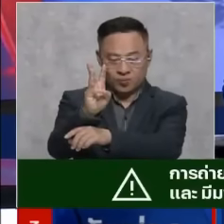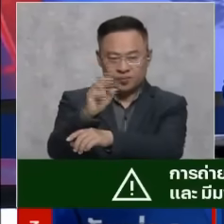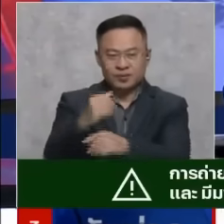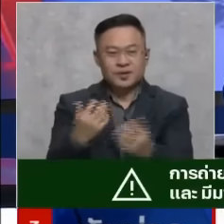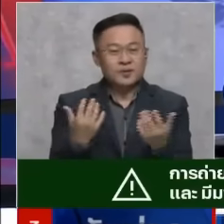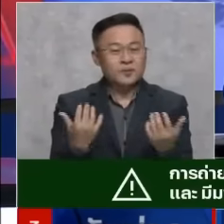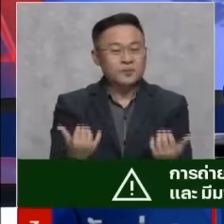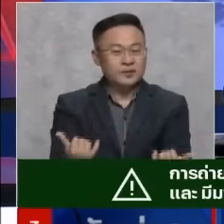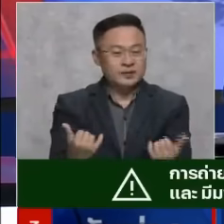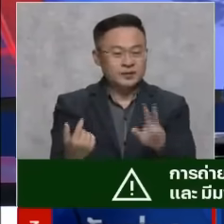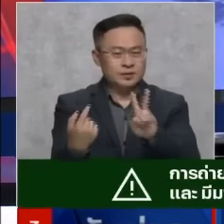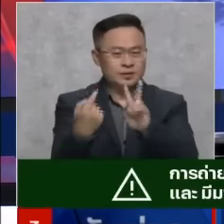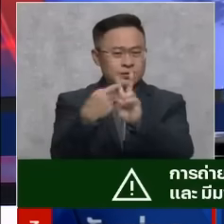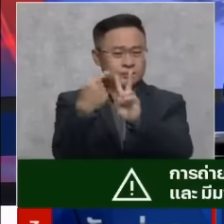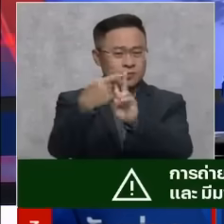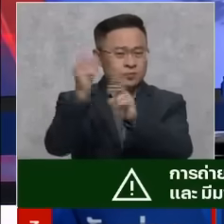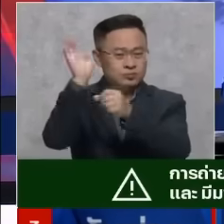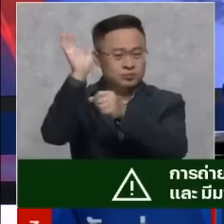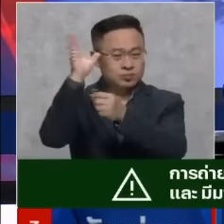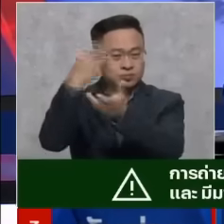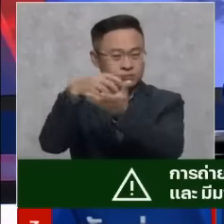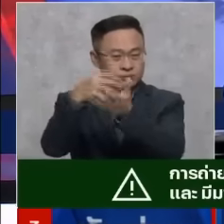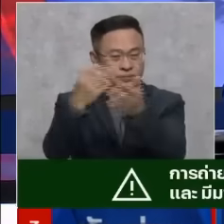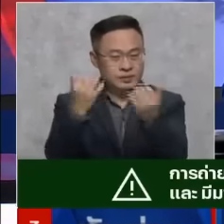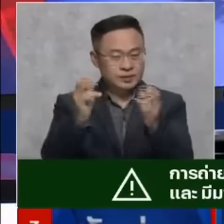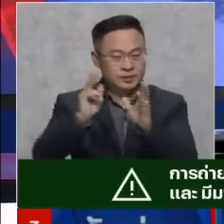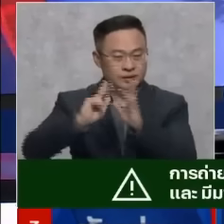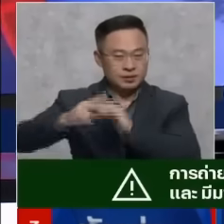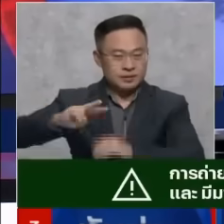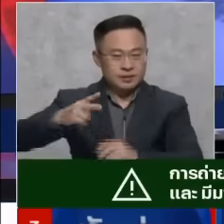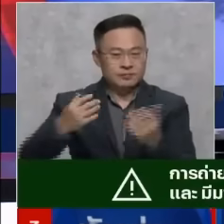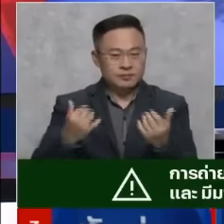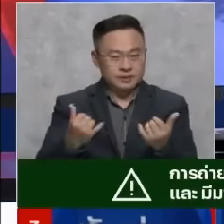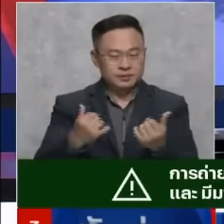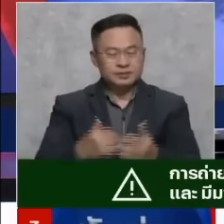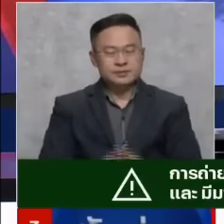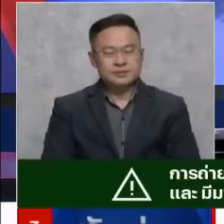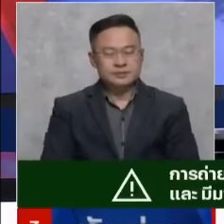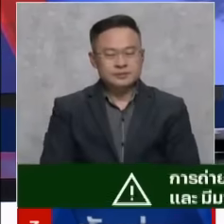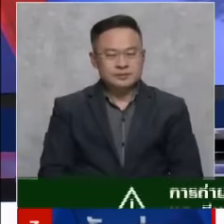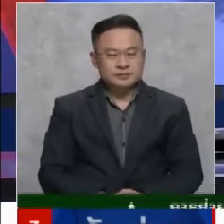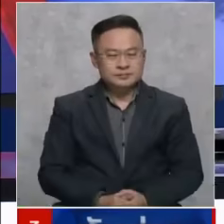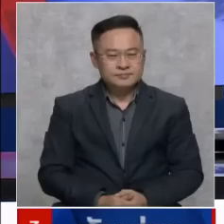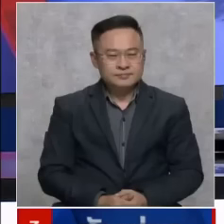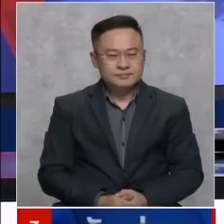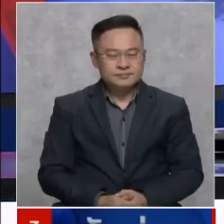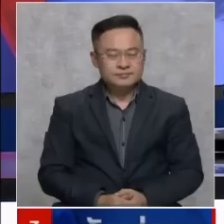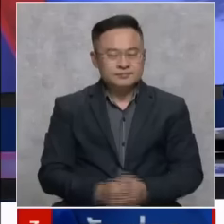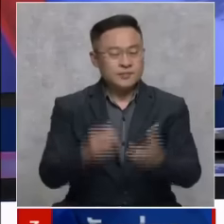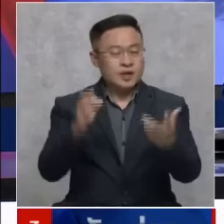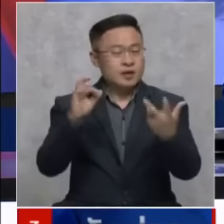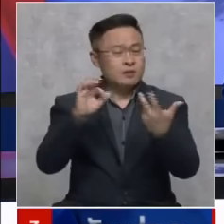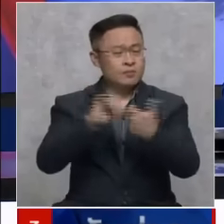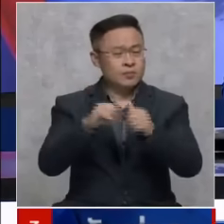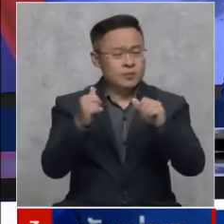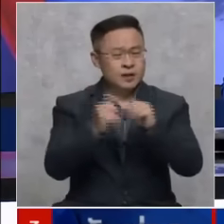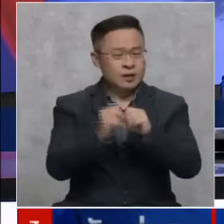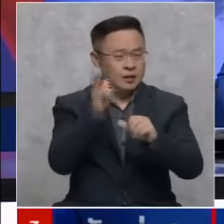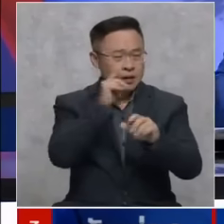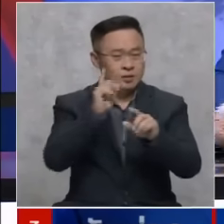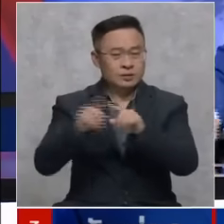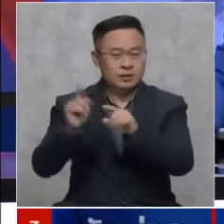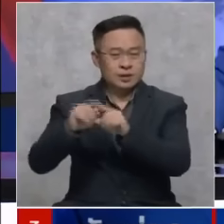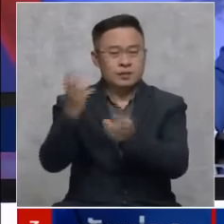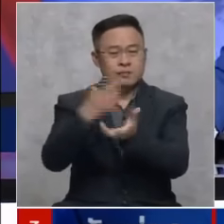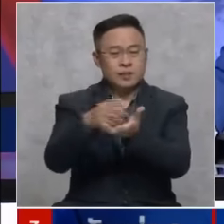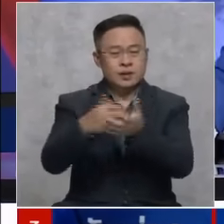พันธ์และต้อนรับอาจารย์ล่ามภาษามืออาจารย์ไพรวันแสนสุนทองค่ะ วันนี้วันเสาร์นะคะมีข่าวร้อนข่าวใหญ่ตามกันหลายเรื่องชวนคุณผู้ชมไปดูบัญ